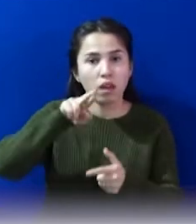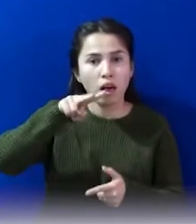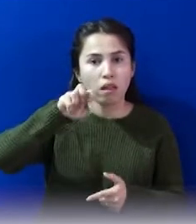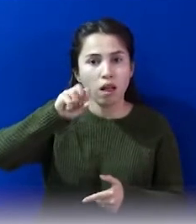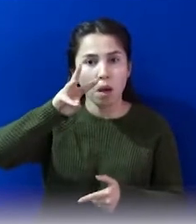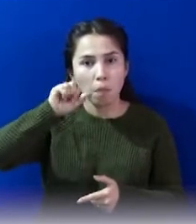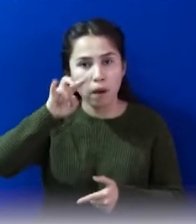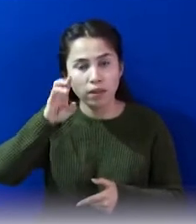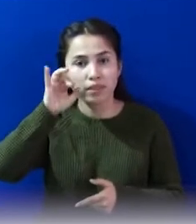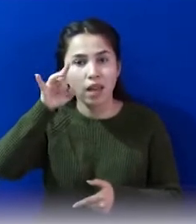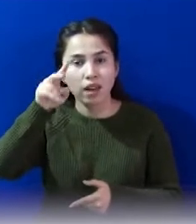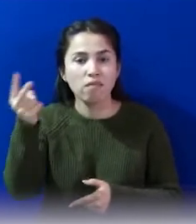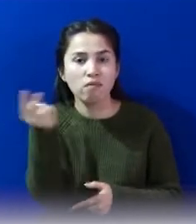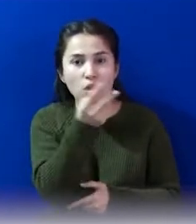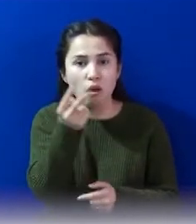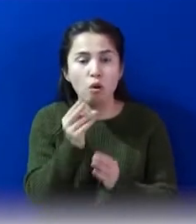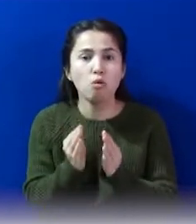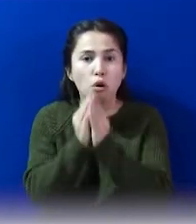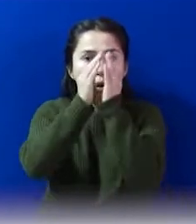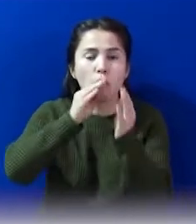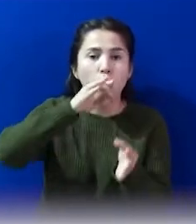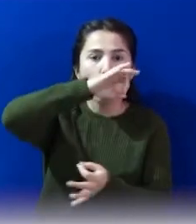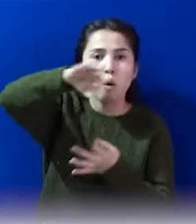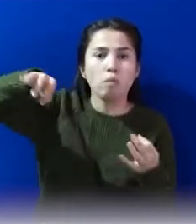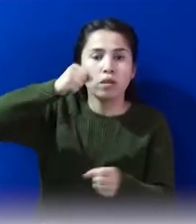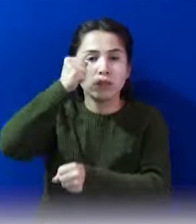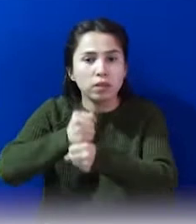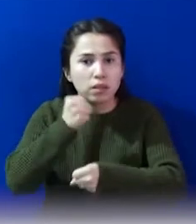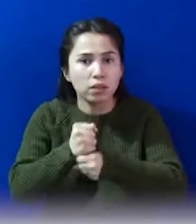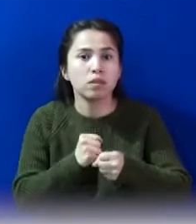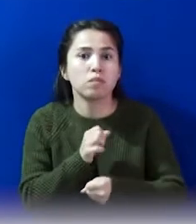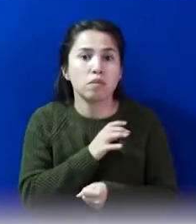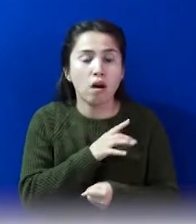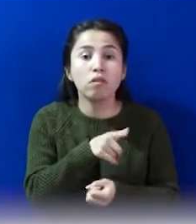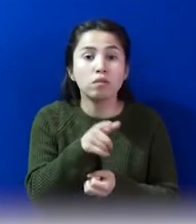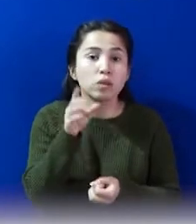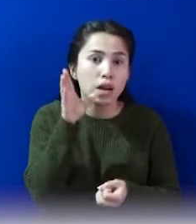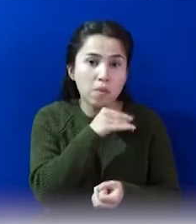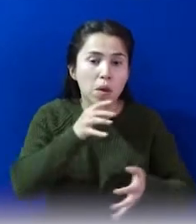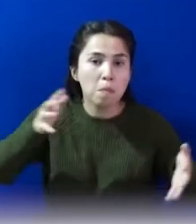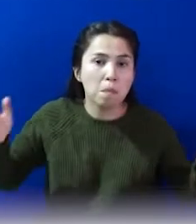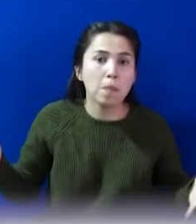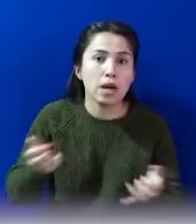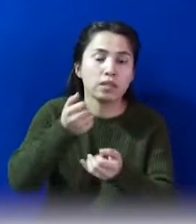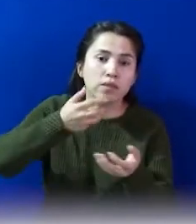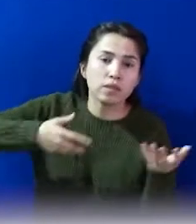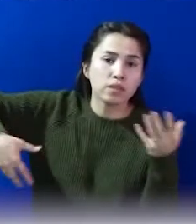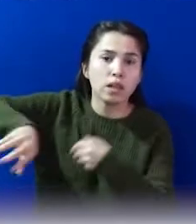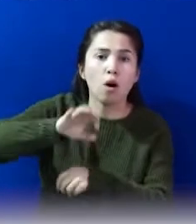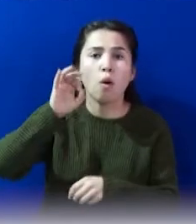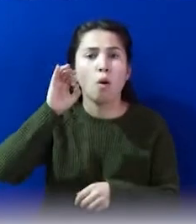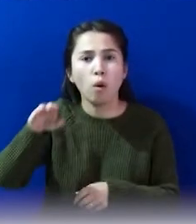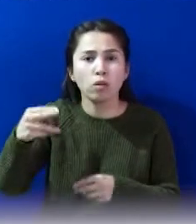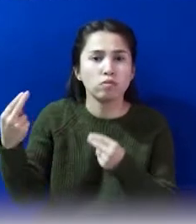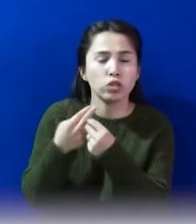должны быть выполнены в положенные сроки. В связи с этим ответственные специалисты предоставили акиму Жамбылской области отчет о